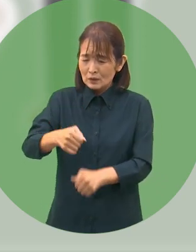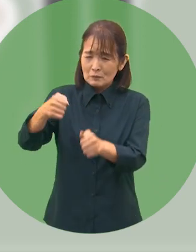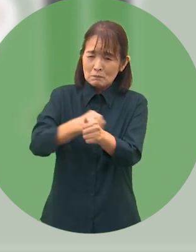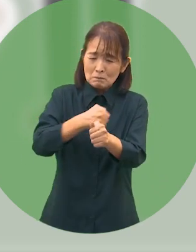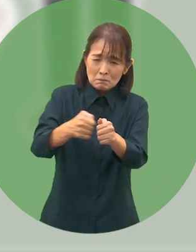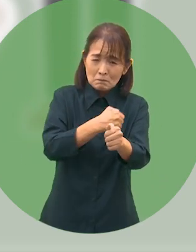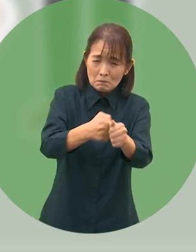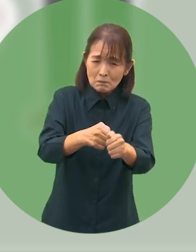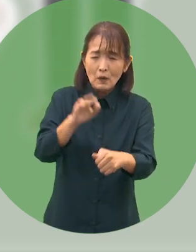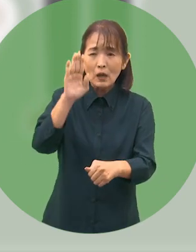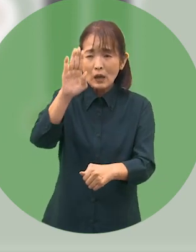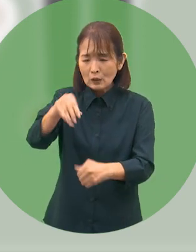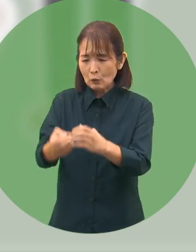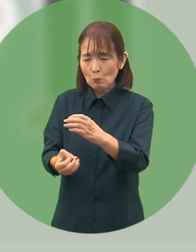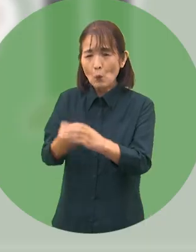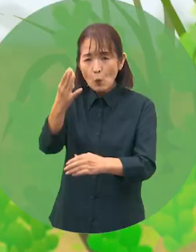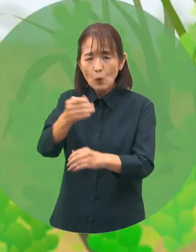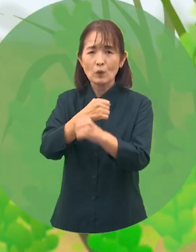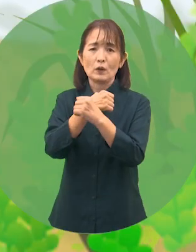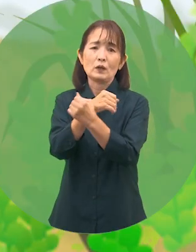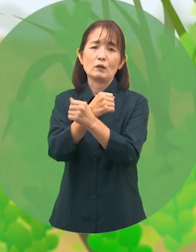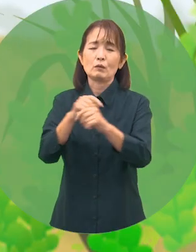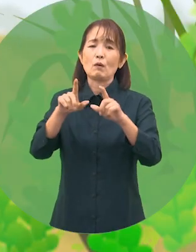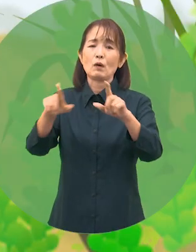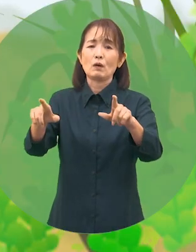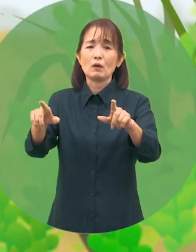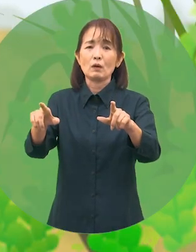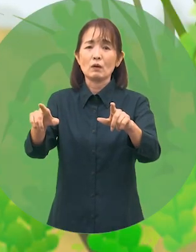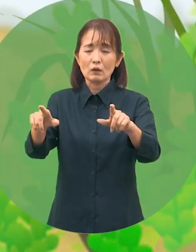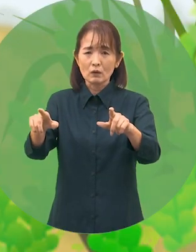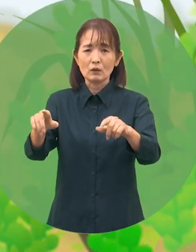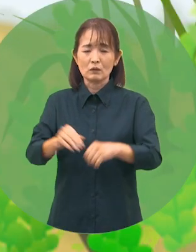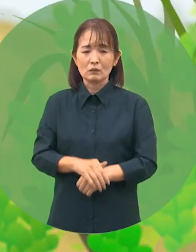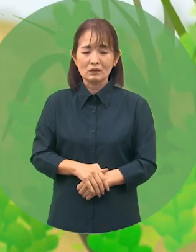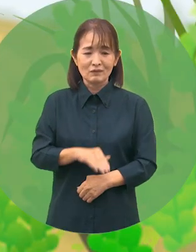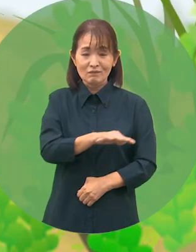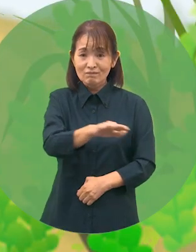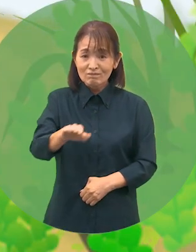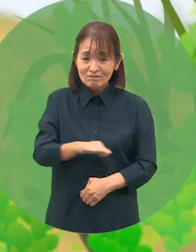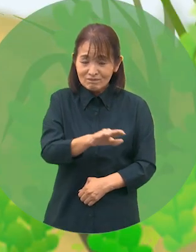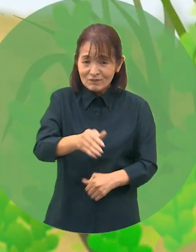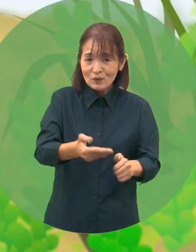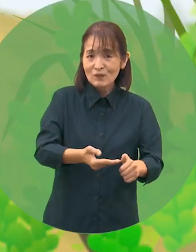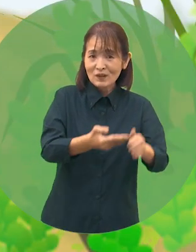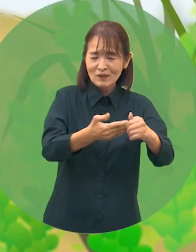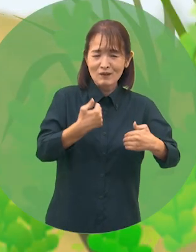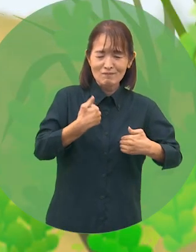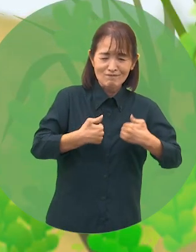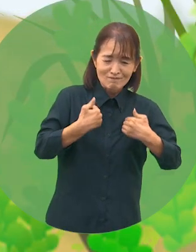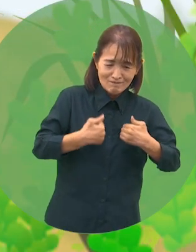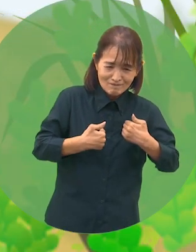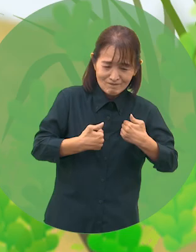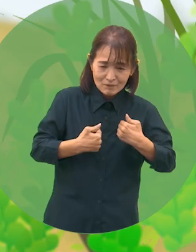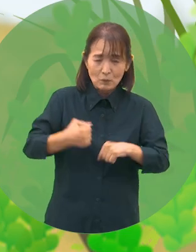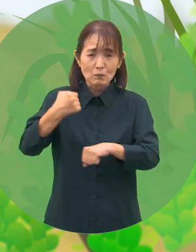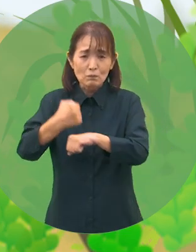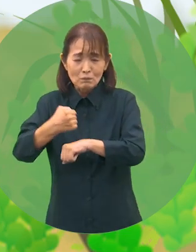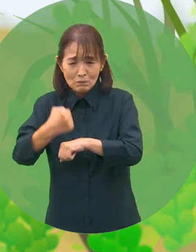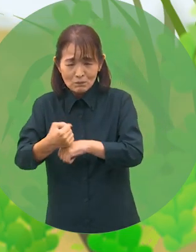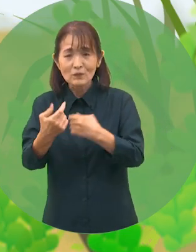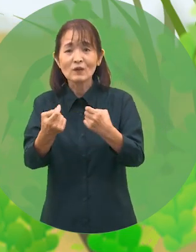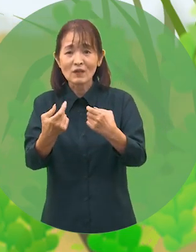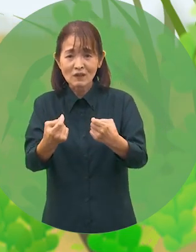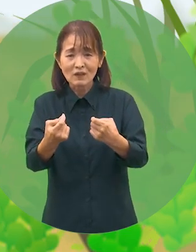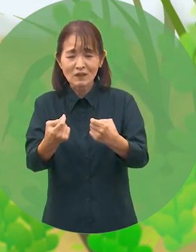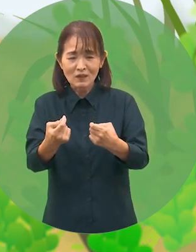調査研究もあります。 子育ては多くの喜びがあるけど大変なこともあるわよね。子ど